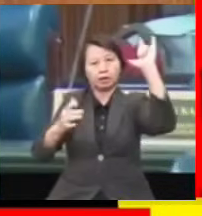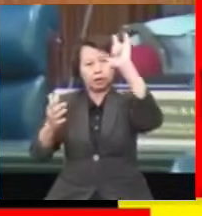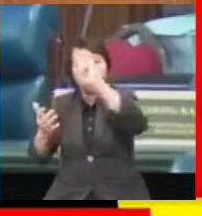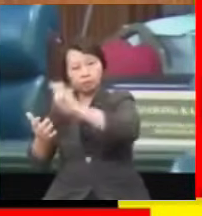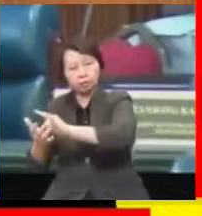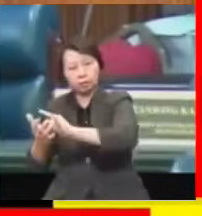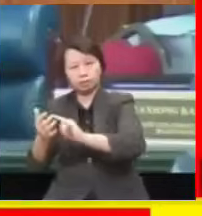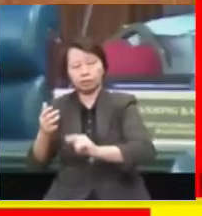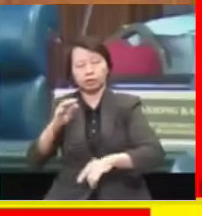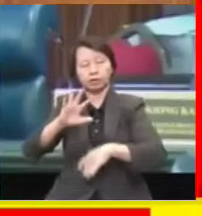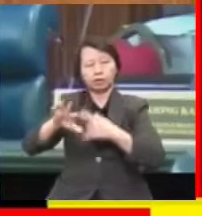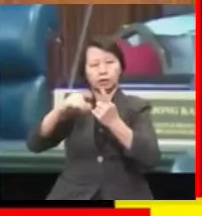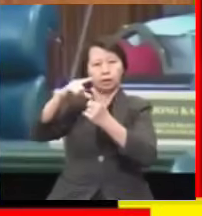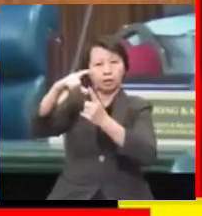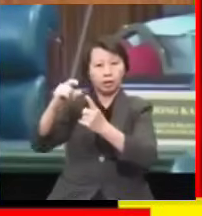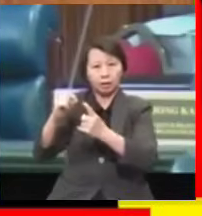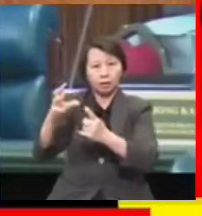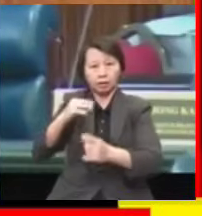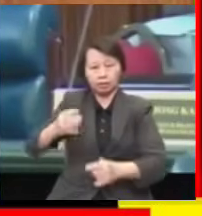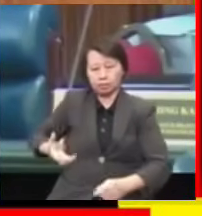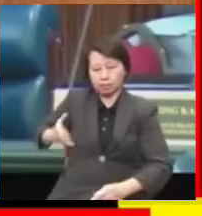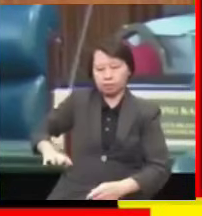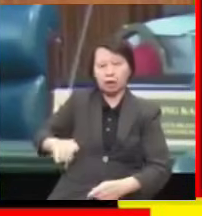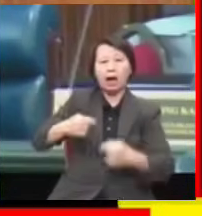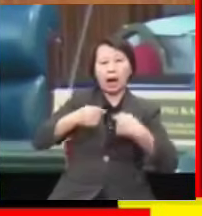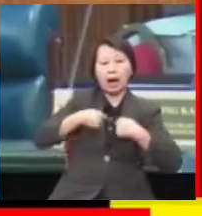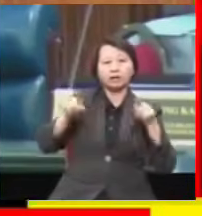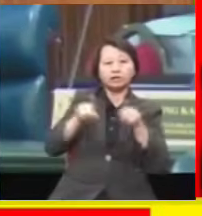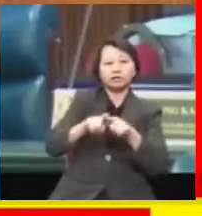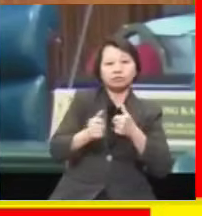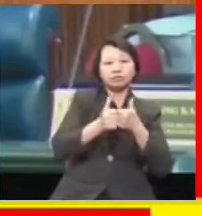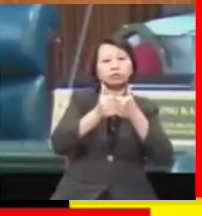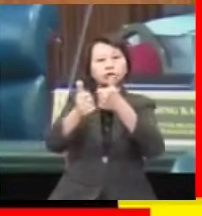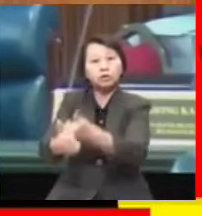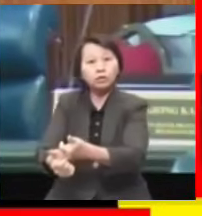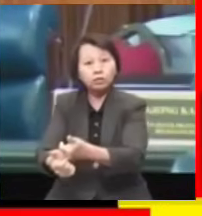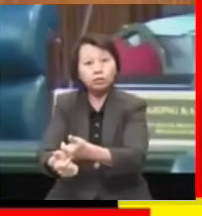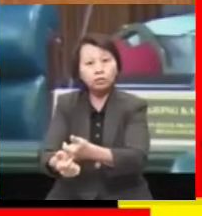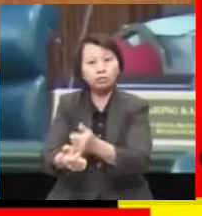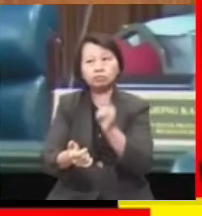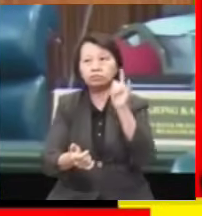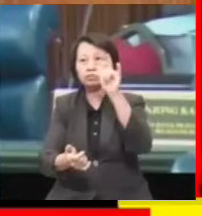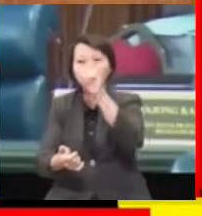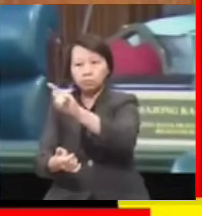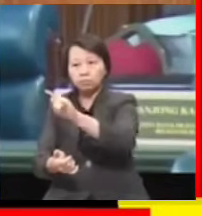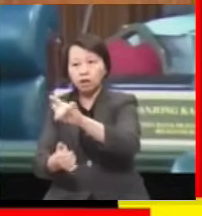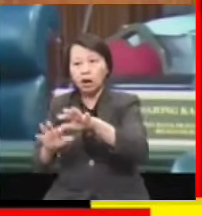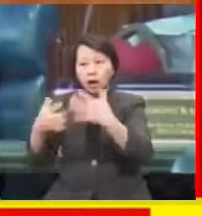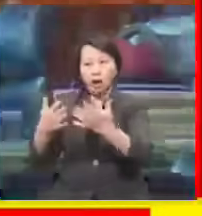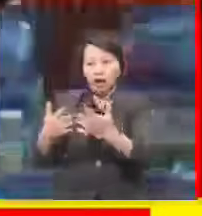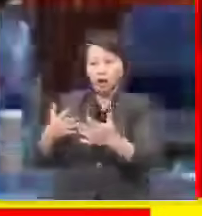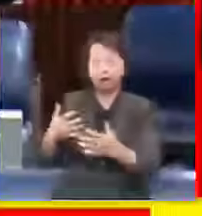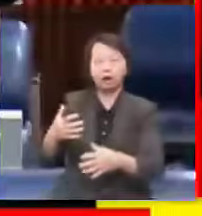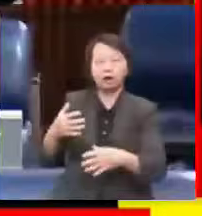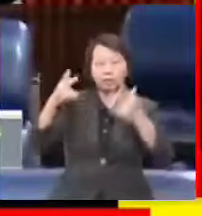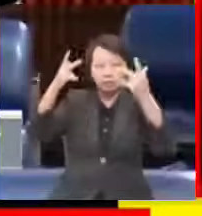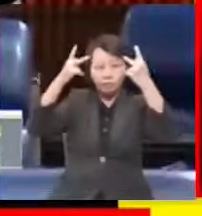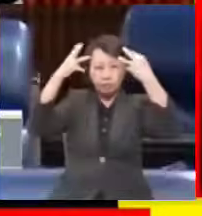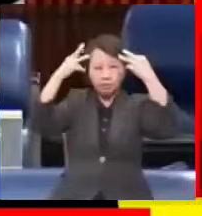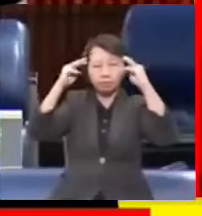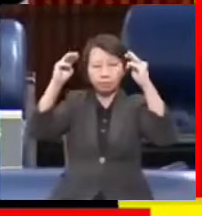dan Bangladesh, saya turut bersama melihat sendiri bagaimana Perdana Menteri Pakistan dan Bangladesh